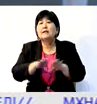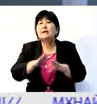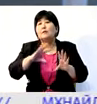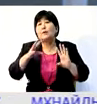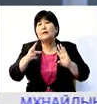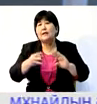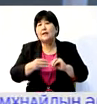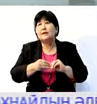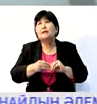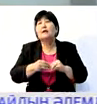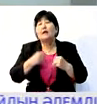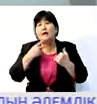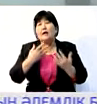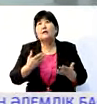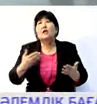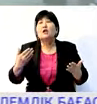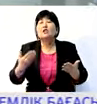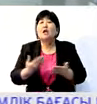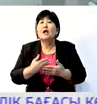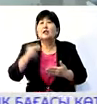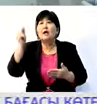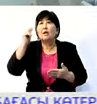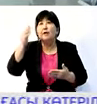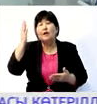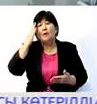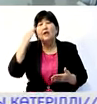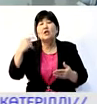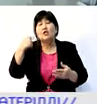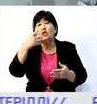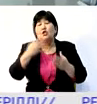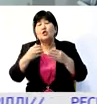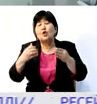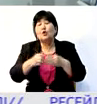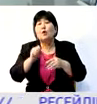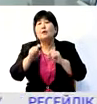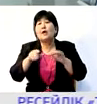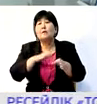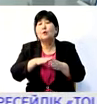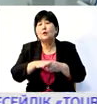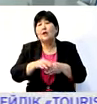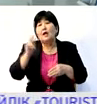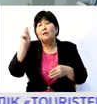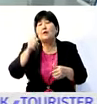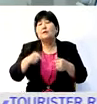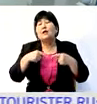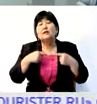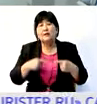нәтижелерін таныстық. Жаңартылған білім мазмұны бойынша жеке топтық тапсырмаларды орындап, білімлер сайтынан